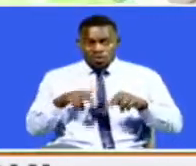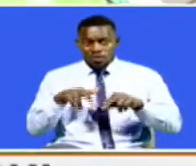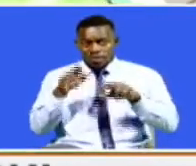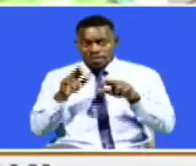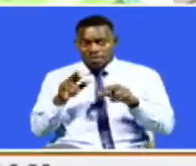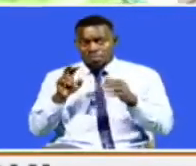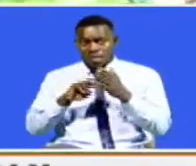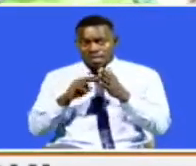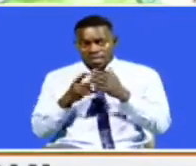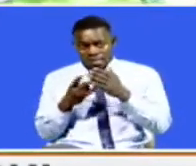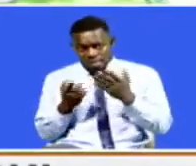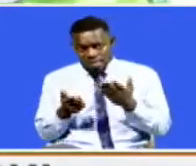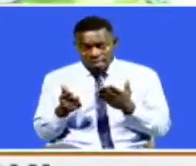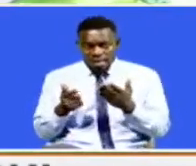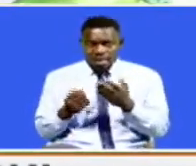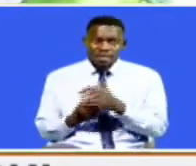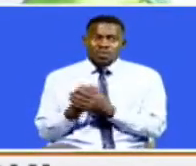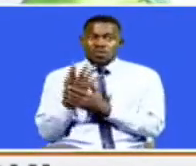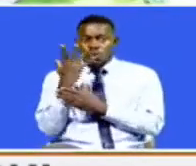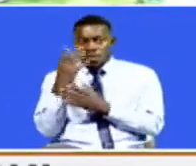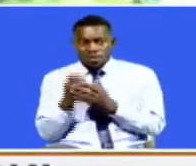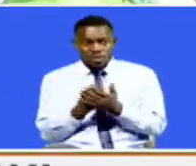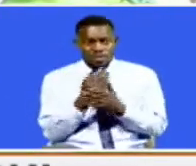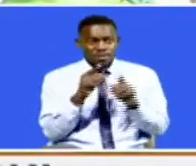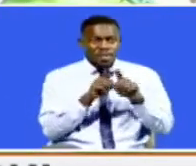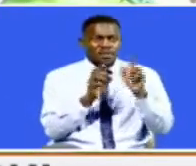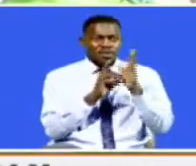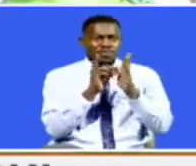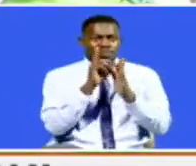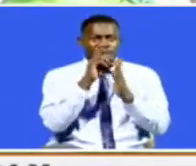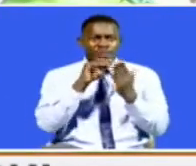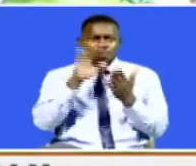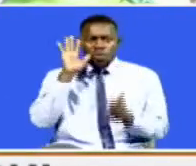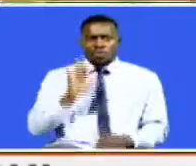nafanya growth ama maendeleo ionekane.